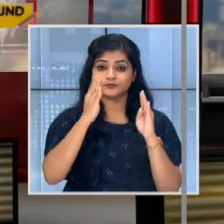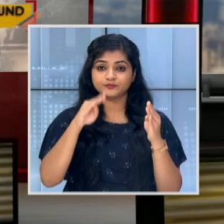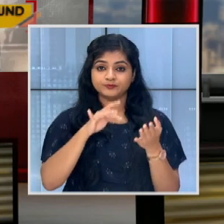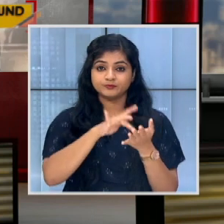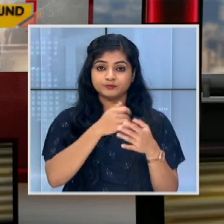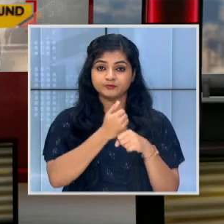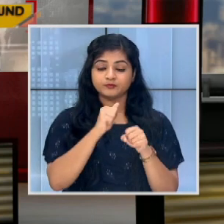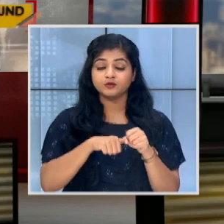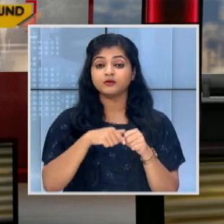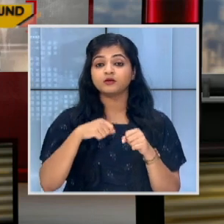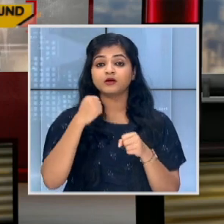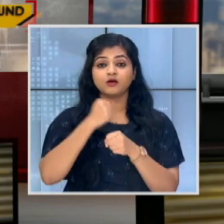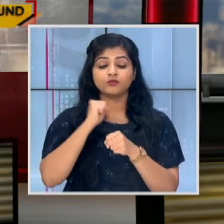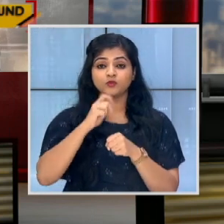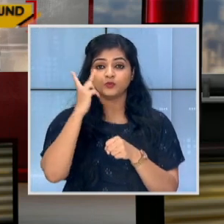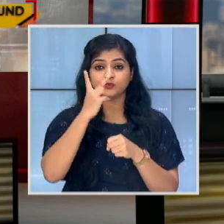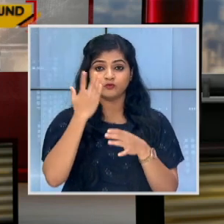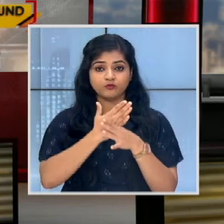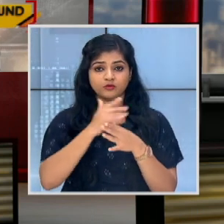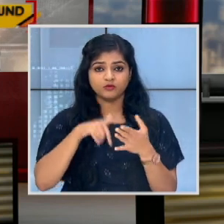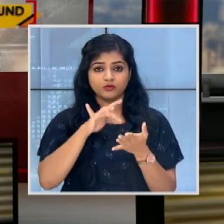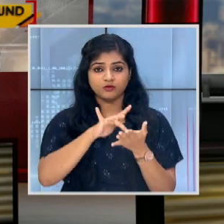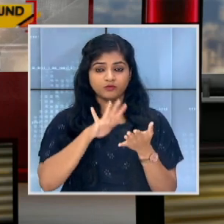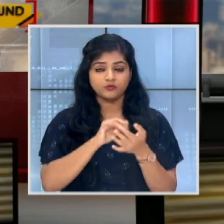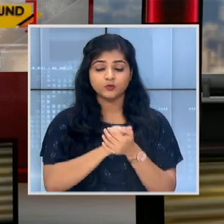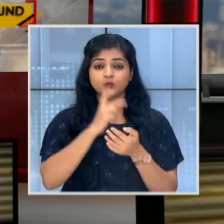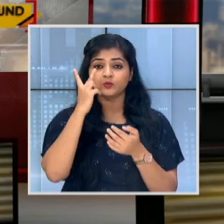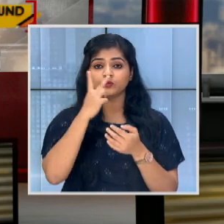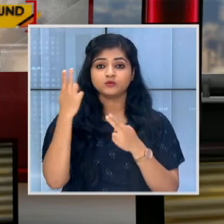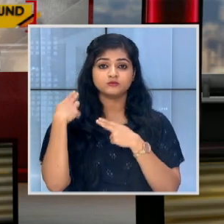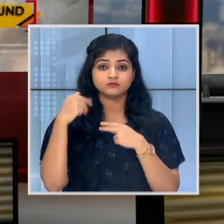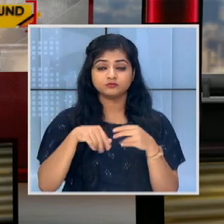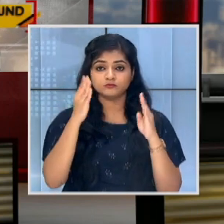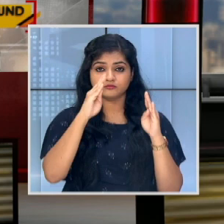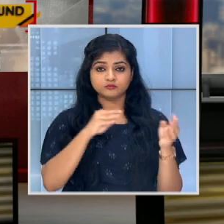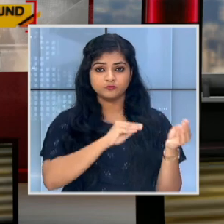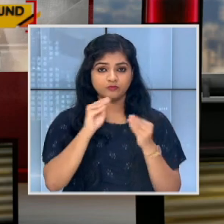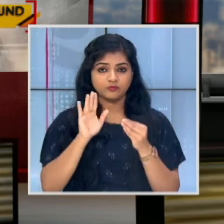സ്ഥലത്ത് സർക്കാരിന്റെ ടൂറിസം പ്രവർത്തനങ്ങളൊക്കെ നടക്കുന്ന ഇടമാണോ? അത്തരത്തിൽ ടൂറിസം വകുപ്പ് ഏറ്റെടുത്തു കഴിഞ്ഞു ഈ ശില്പം.